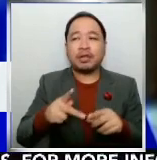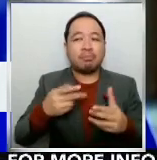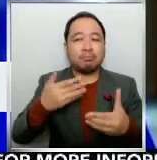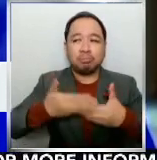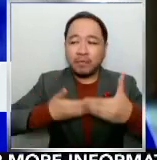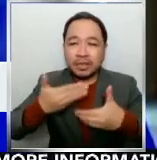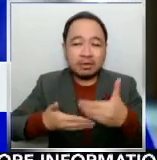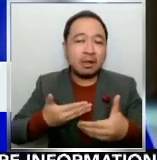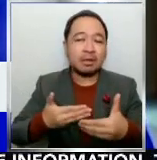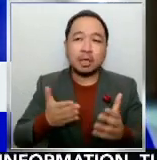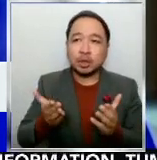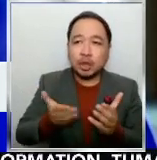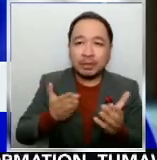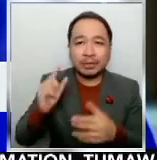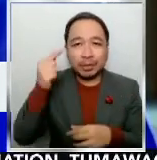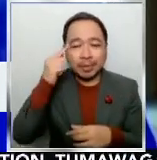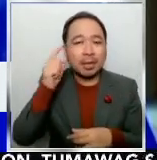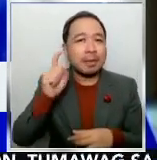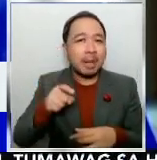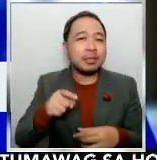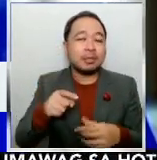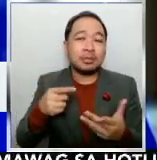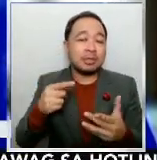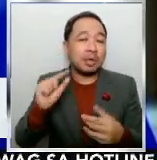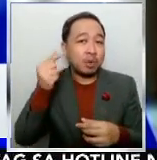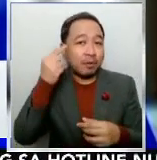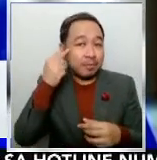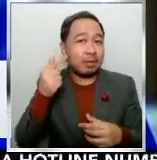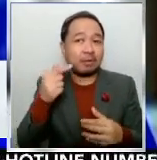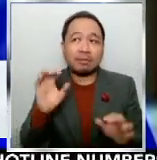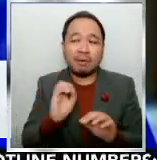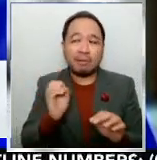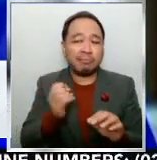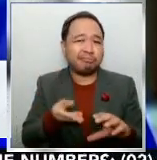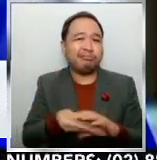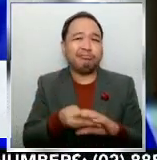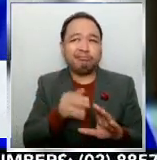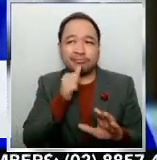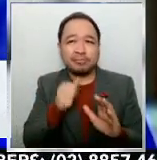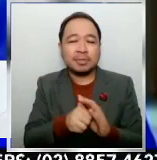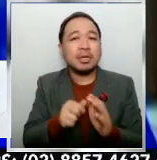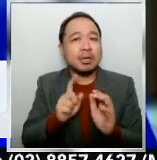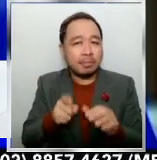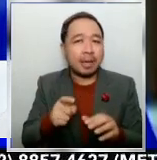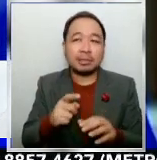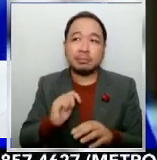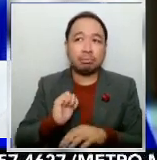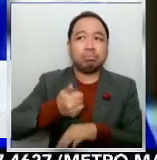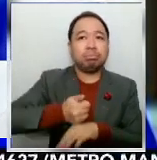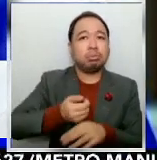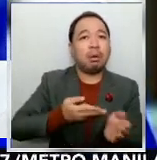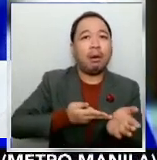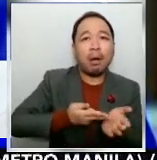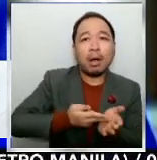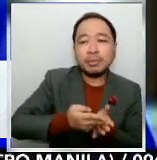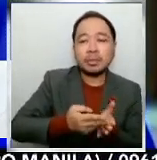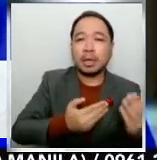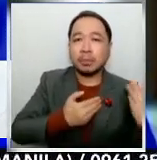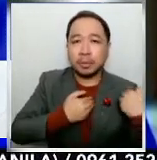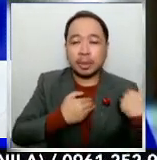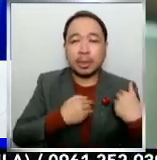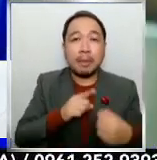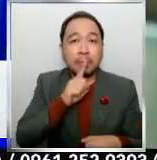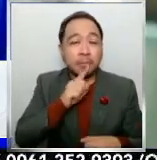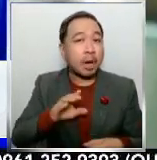will have nothing to hide. Institutionalizing transparency and accountability will ensure that they will have nowhere